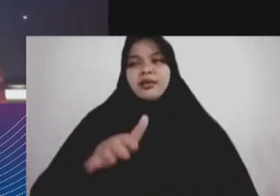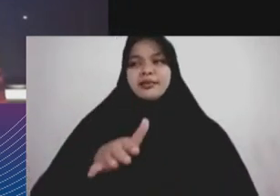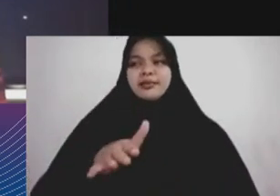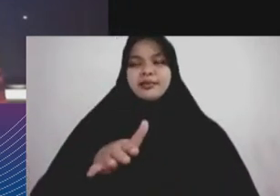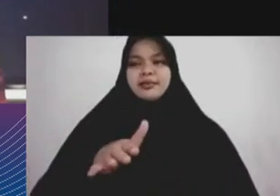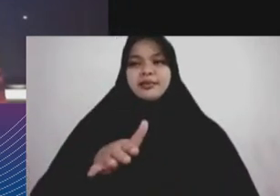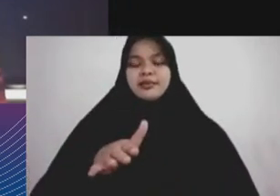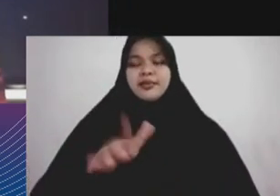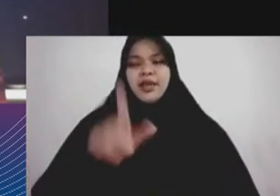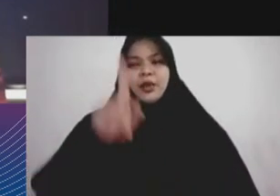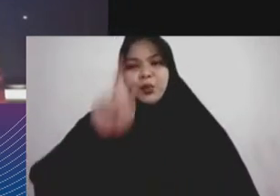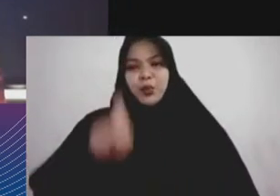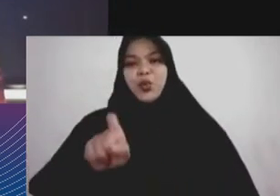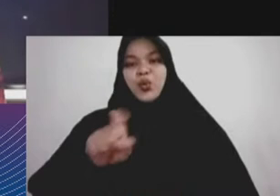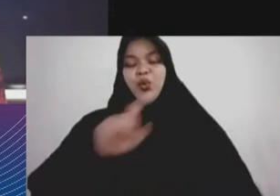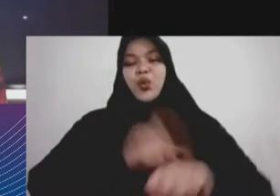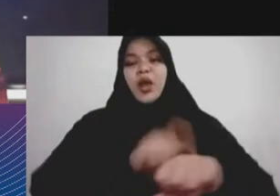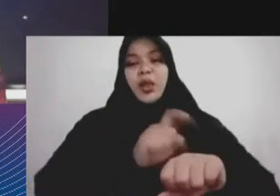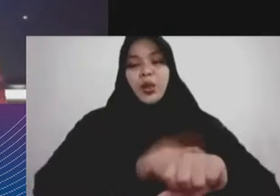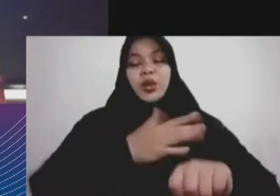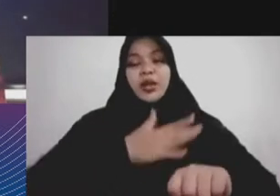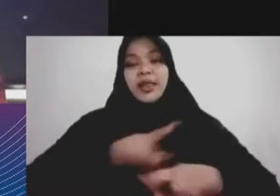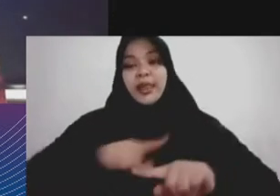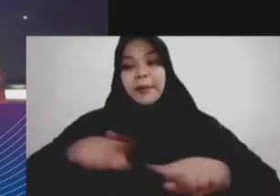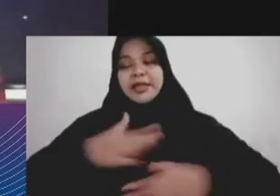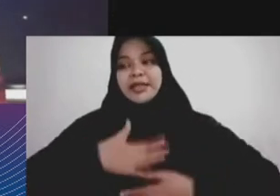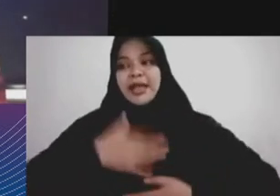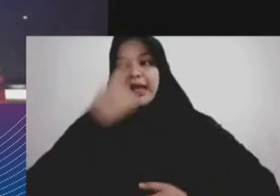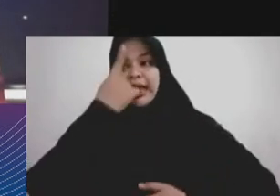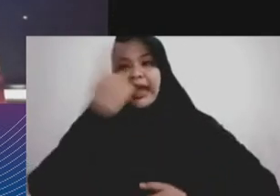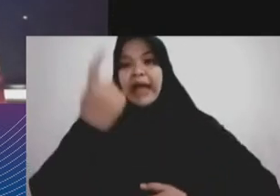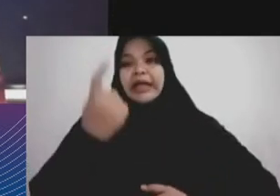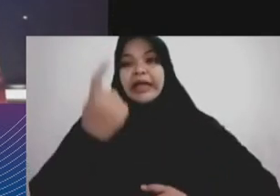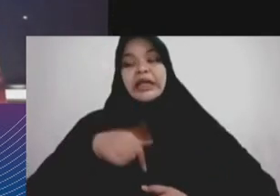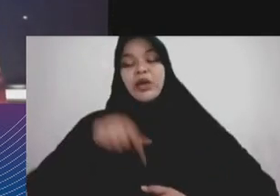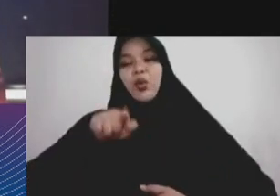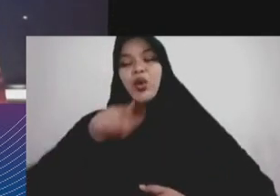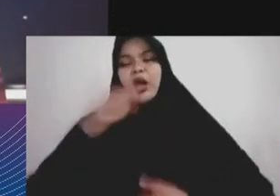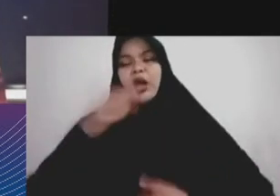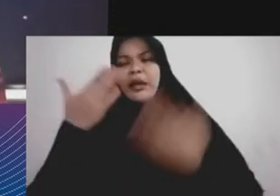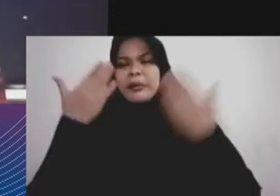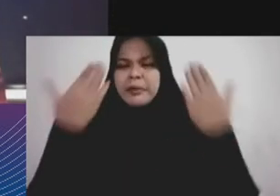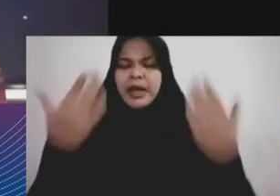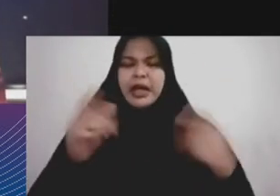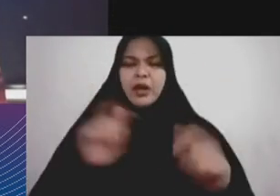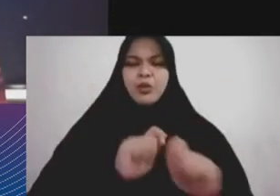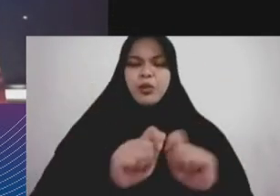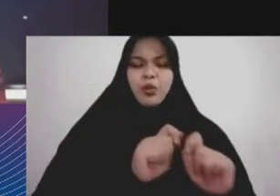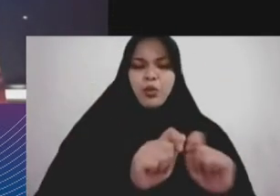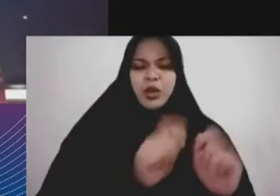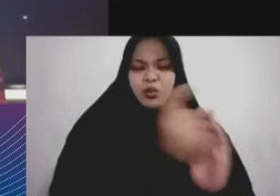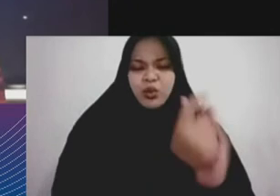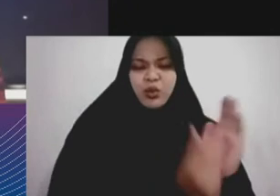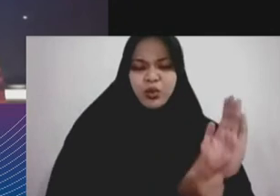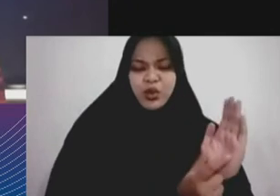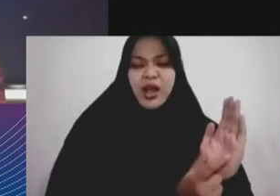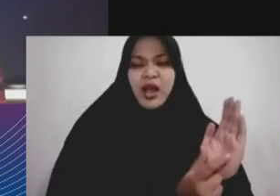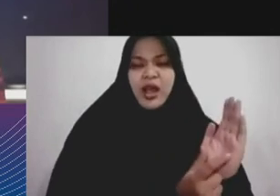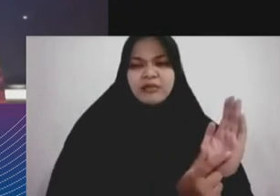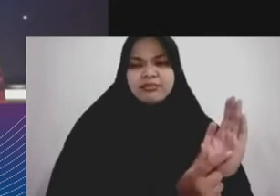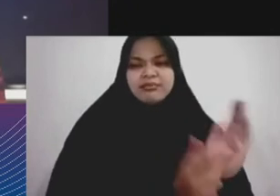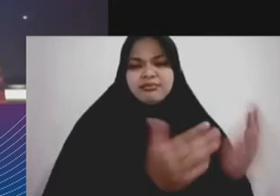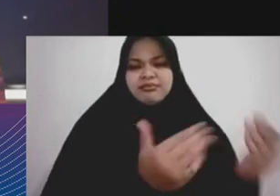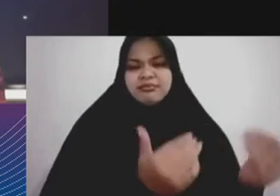butuh waktu lah, tapi saya yakin saya bagaimana sebetulnya kalau saya pembuat undang-undang tuh lebih memikirkan